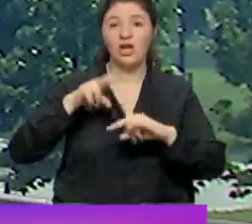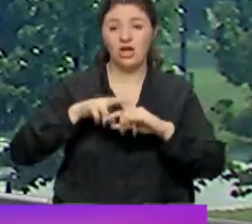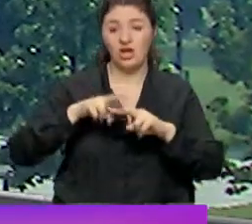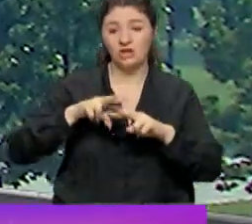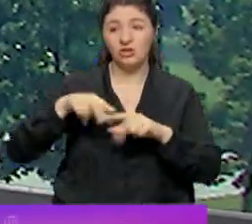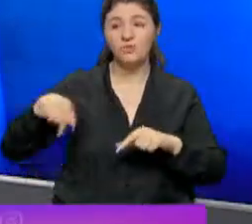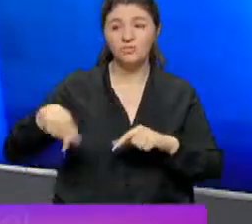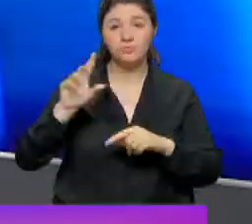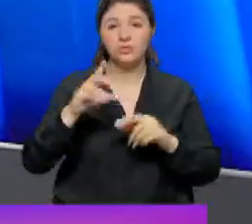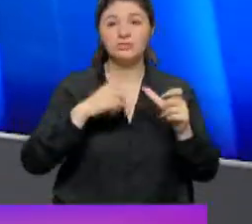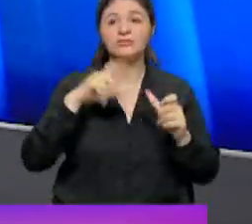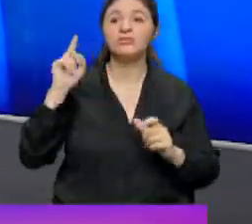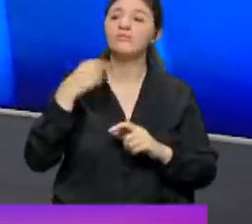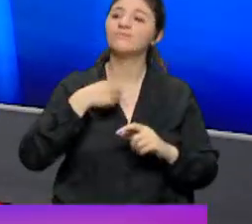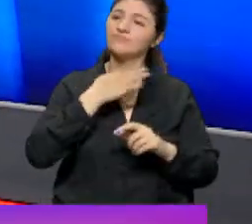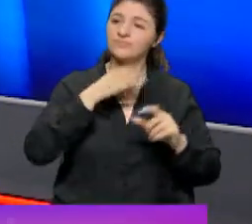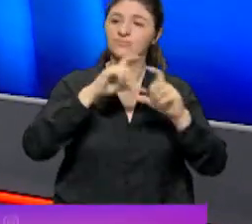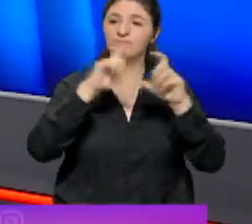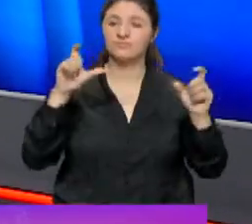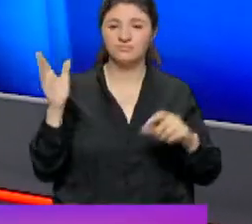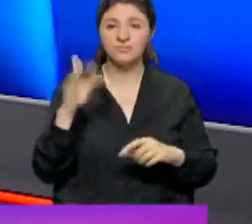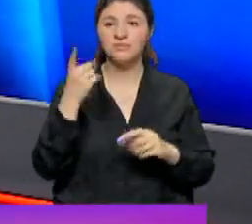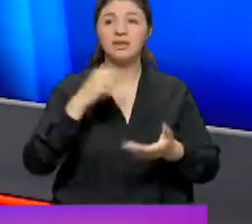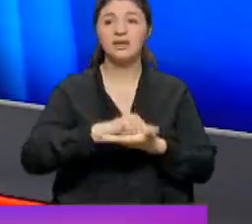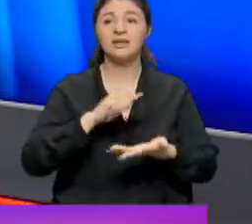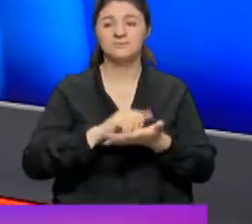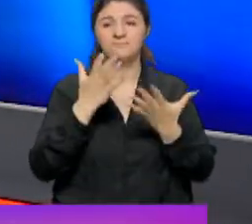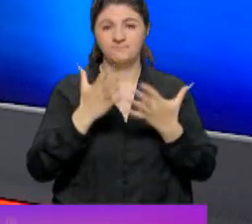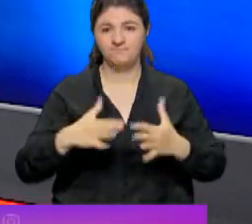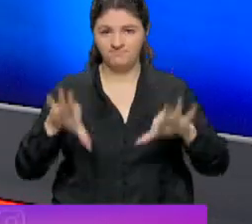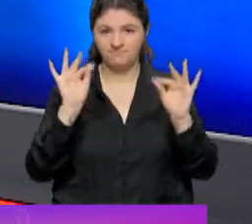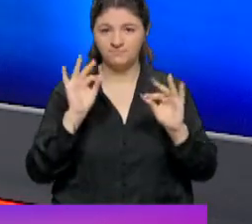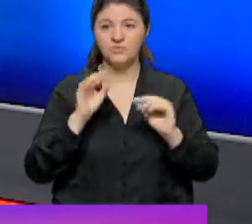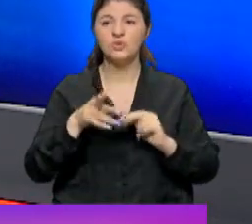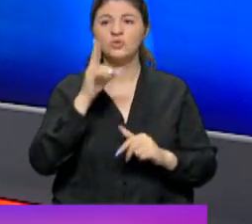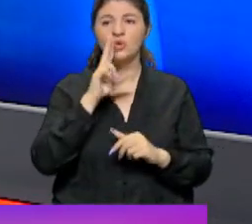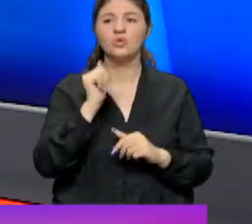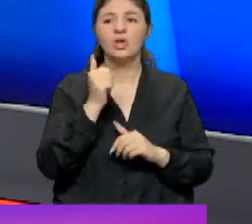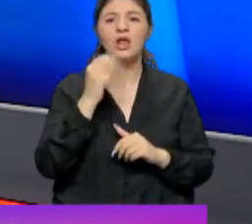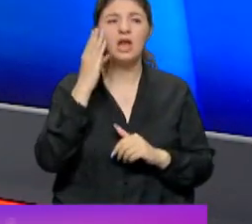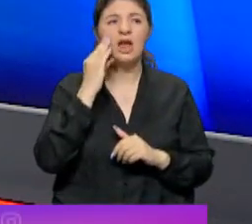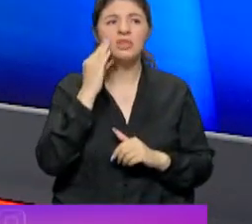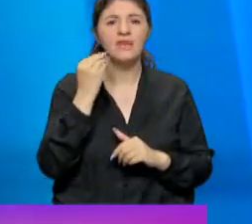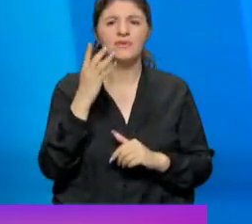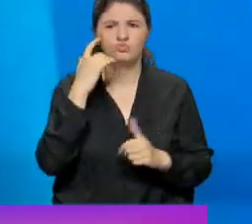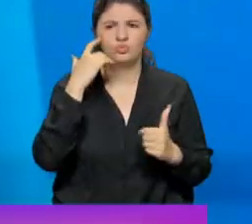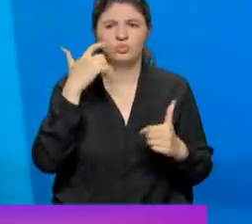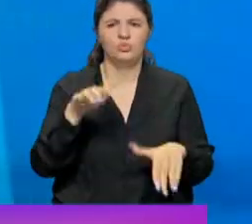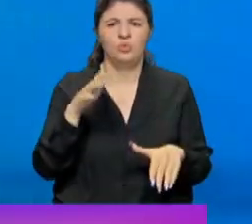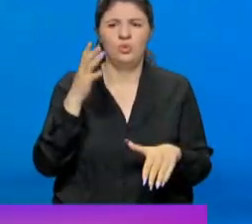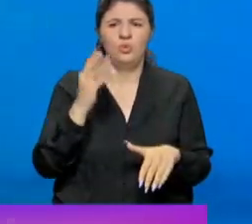yıldızdan Çalar saati rica ediyorum bugün bir gazete yaptık son günlerde anlam veremediğimiz